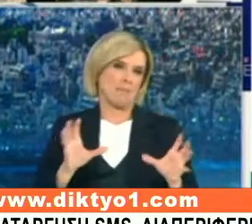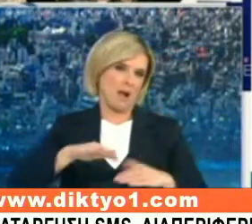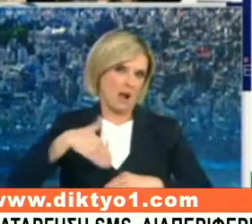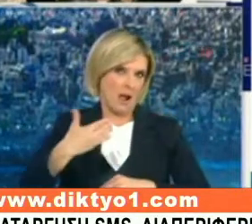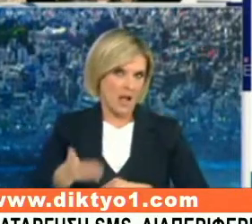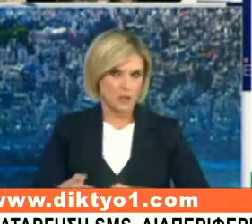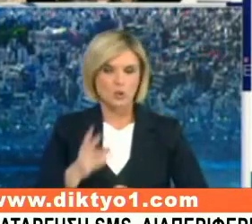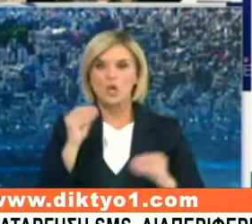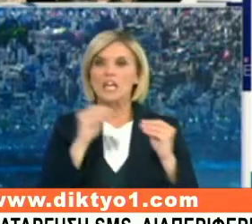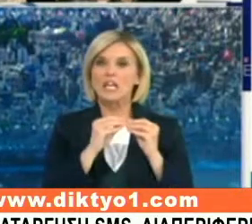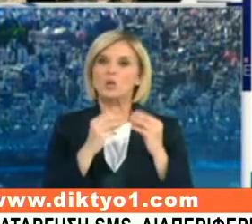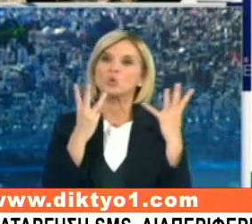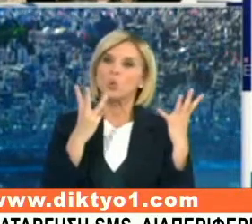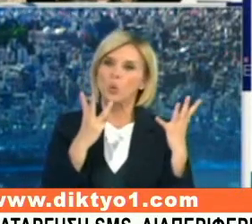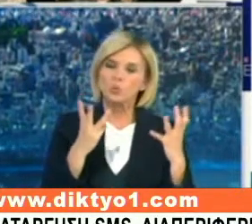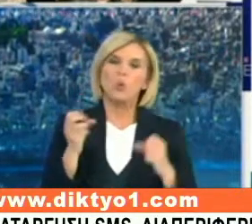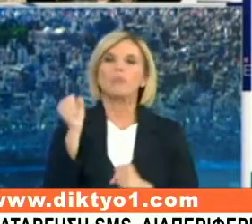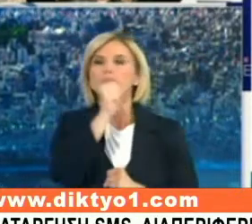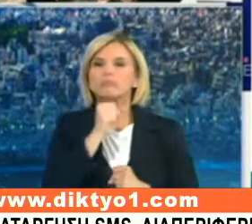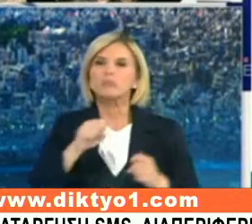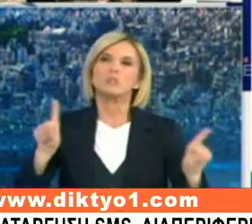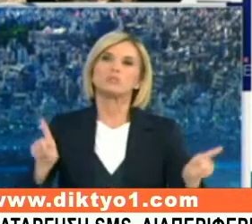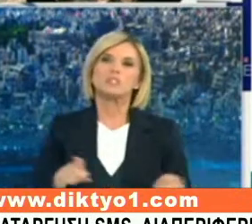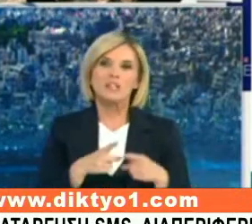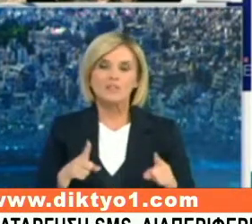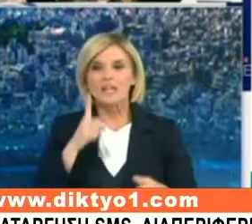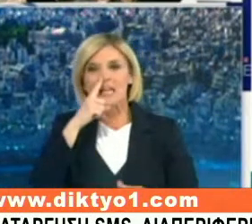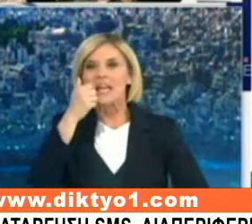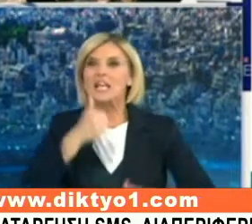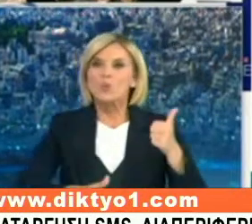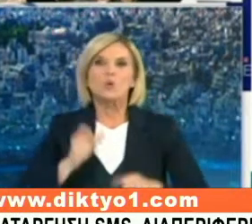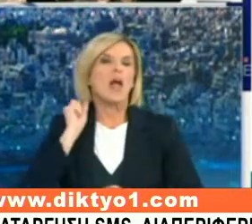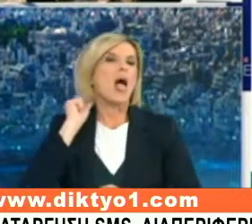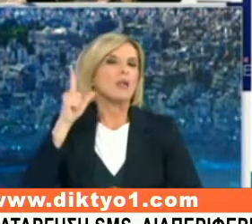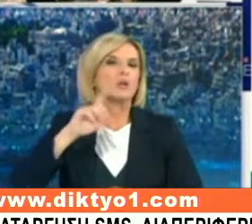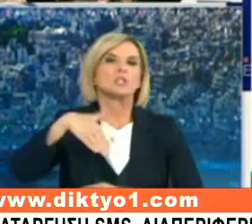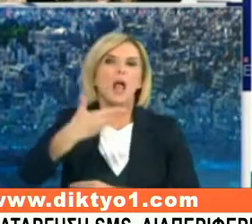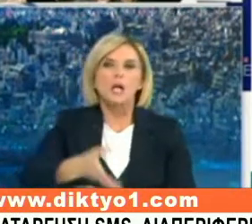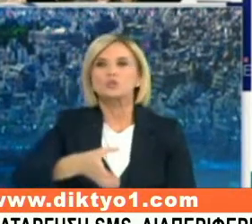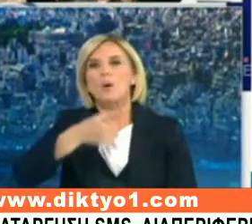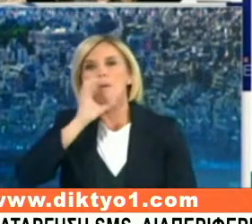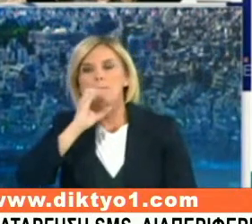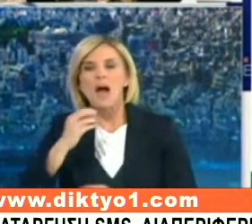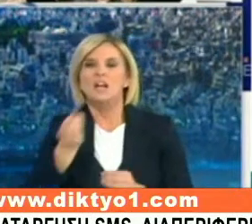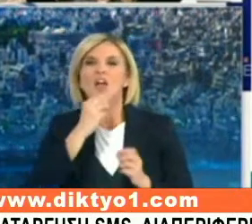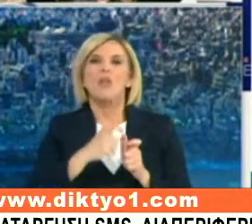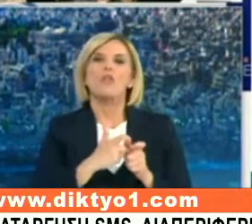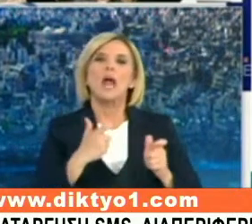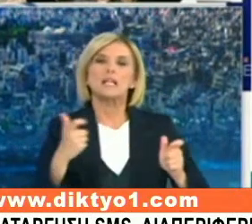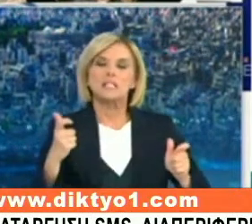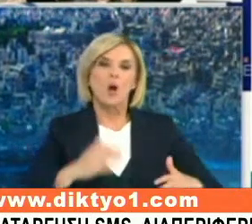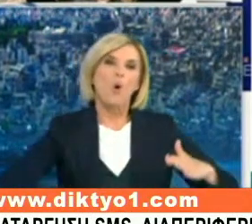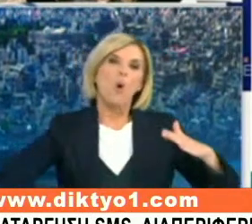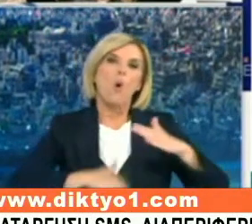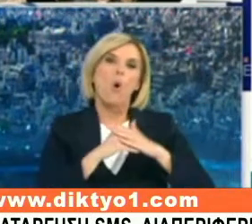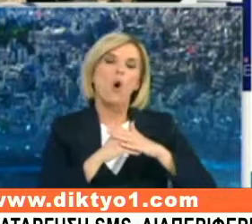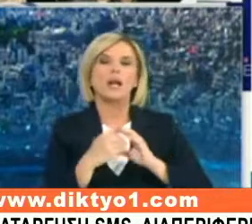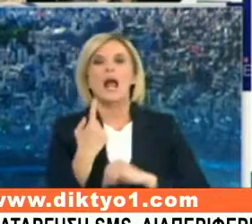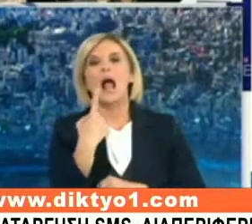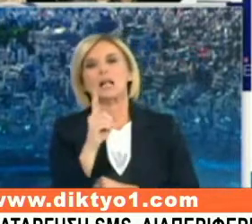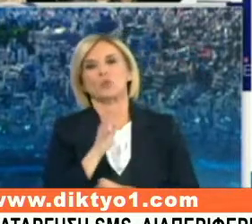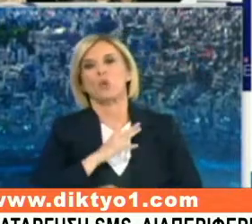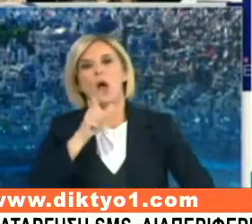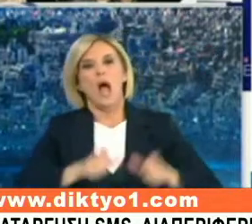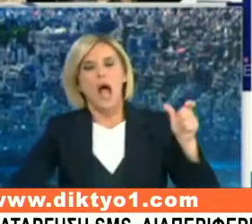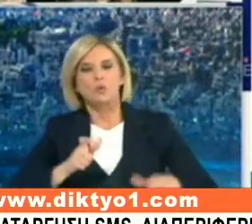πολιτιστικών θεαμάτων και ακροαμάτων και κατά τον Ιούνιο πλέον των εκδηλώσεων σε εξωτερικούς χώρους με ανώτατο όριο τα 100 άτομα, για παράδειγμα σε γάμους και